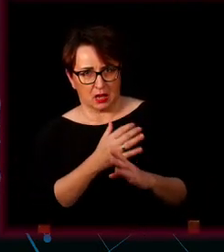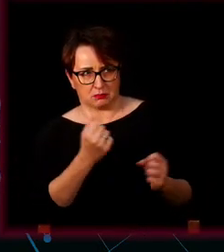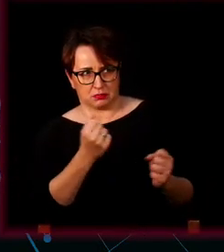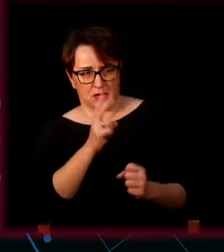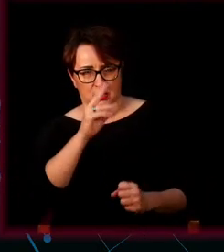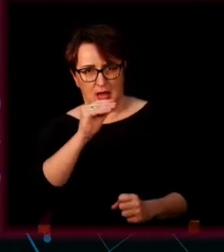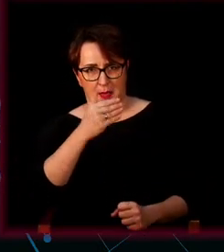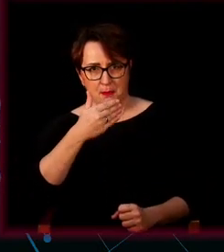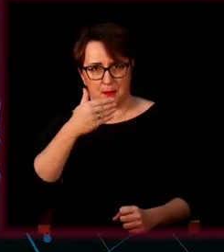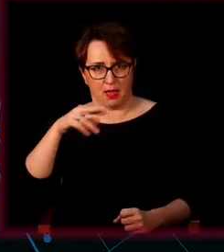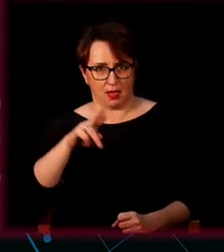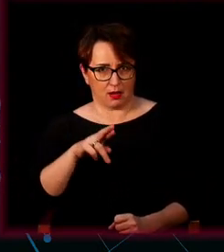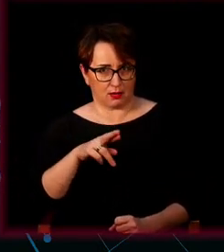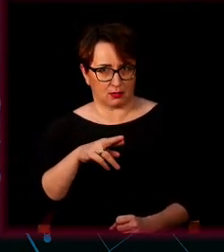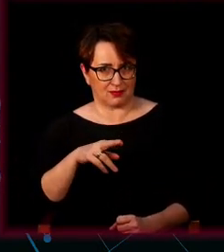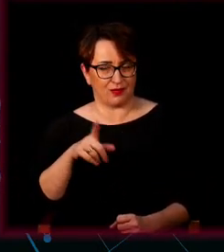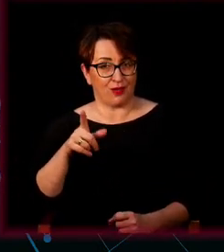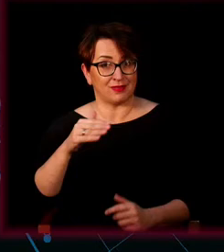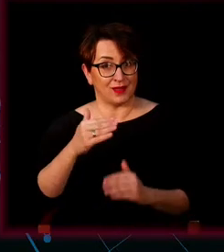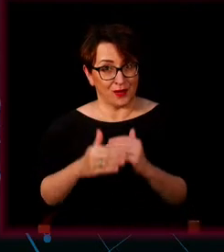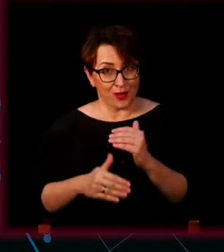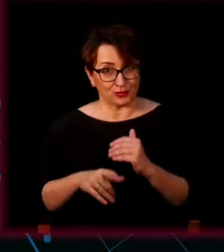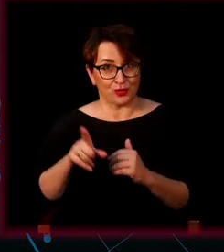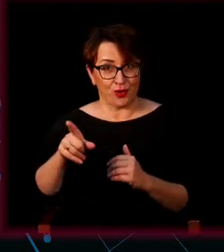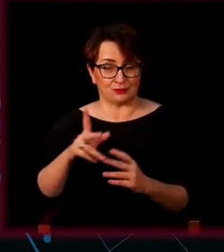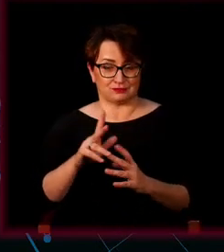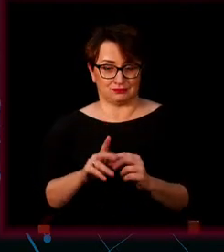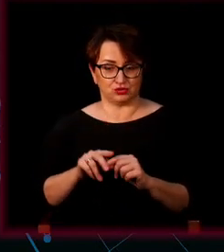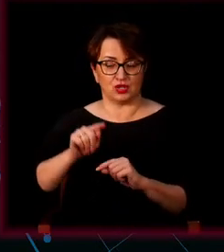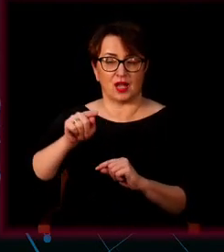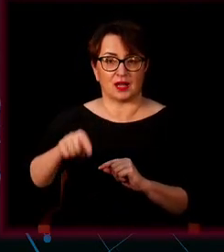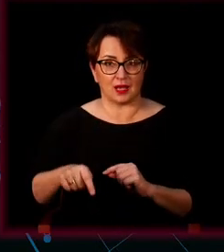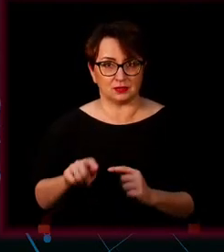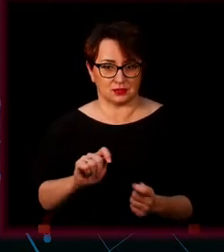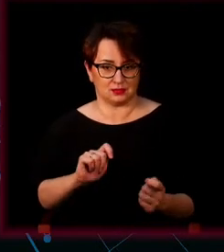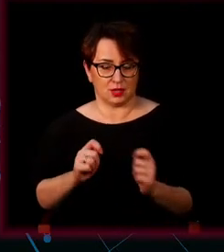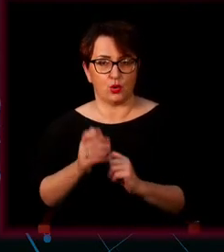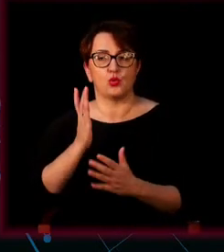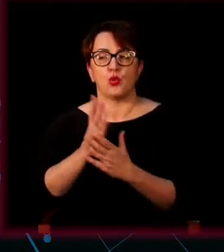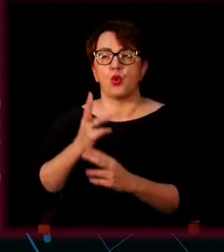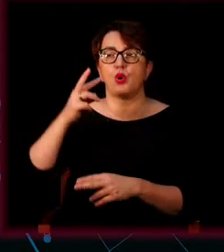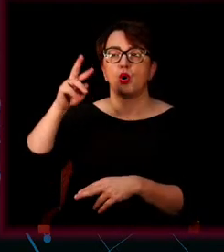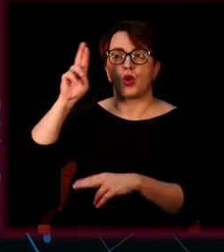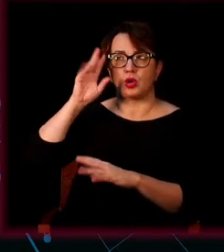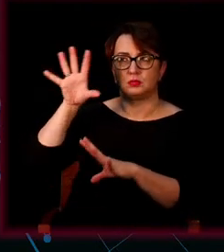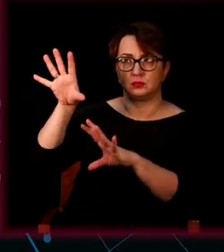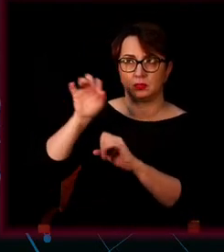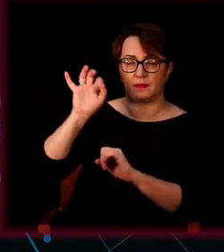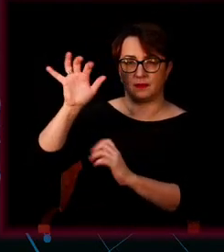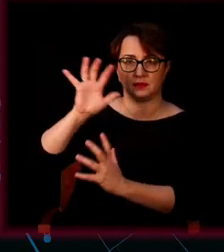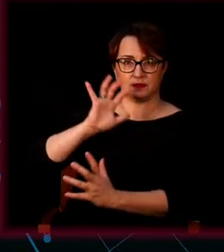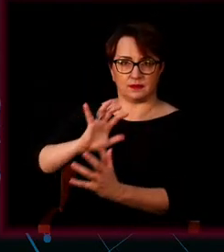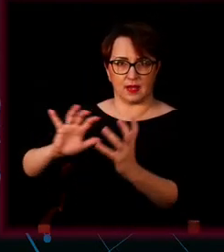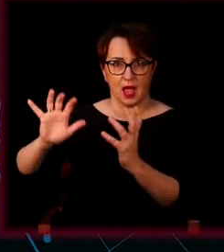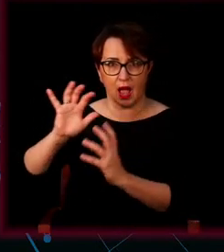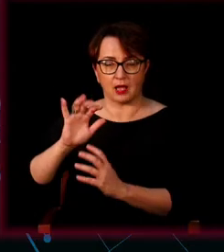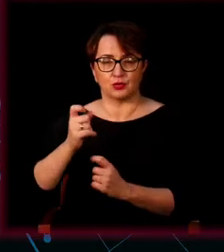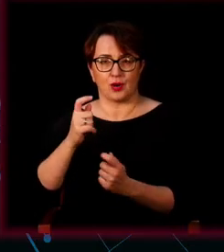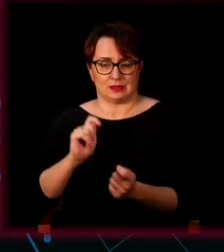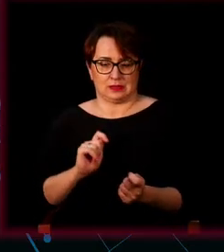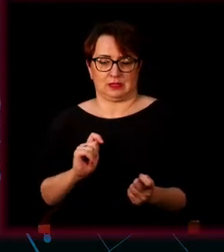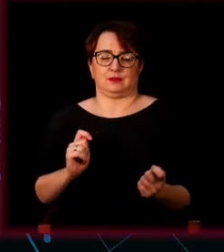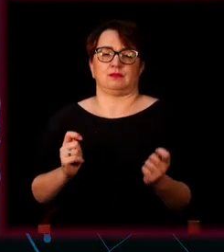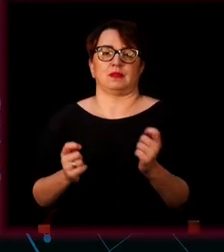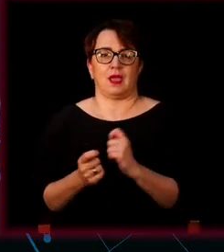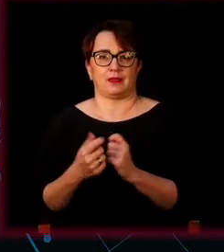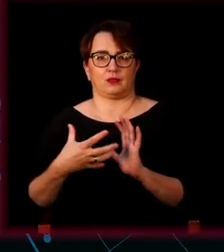Kemmerze. Także on na koniec w pewnym sensie przekracza to zrozumienie i w pewnym sensie staje się, odmienia